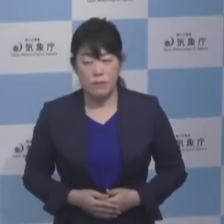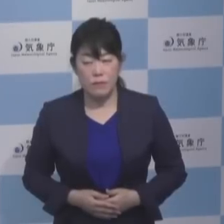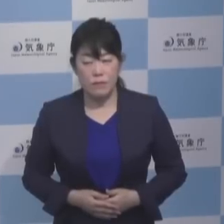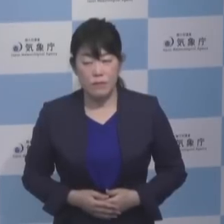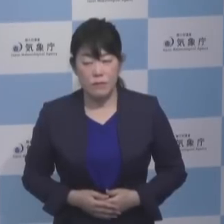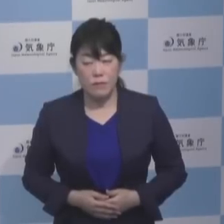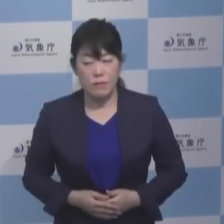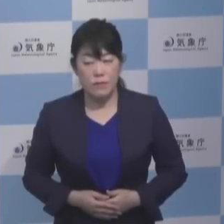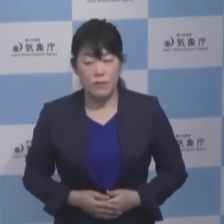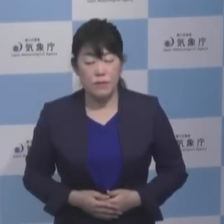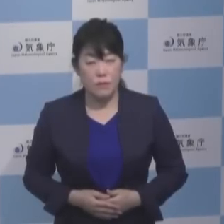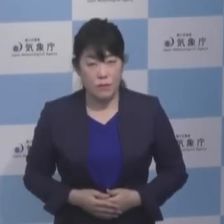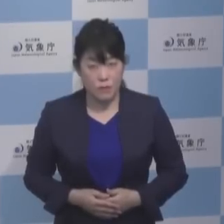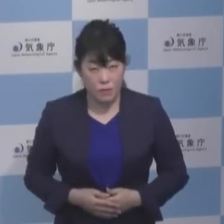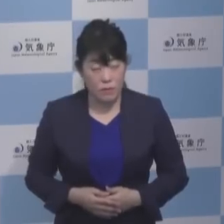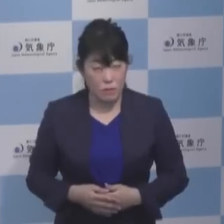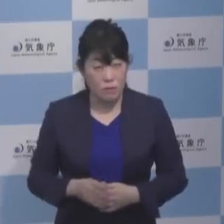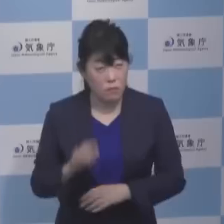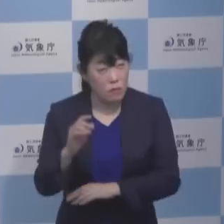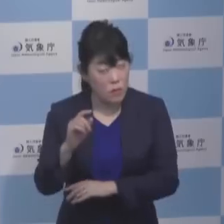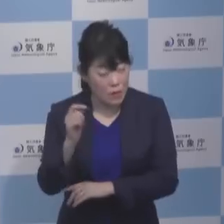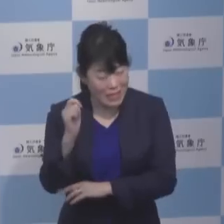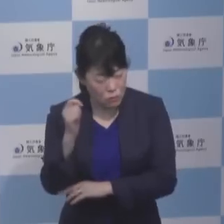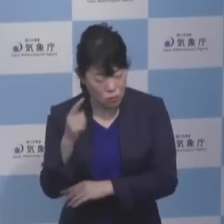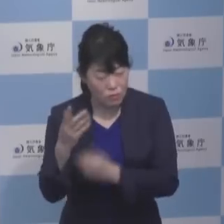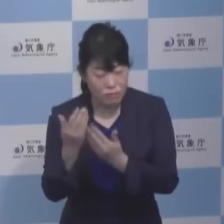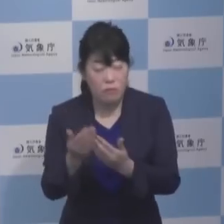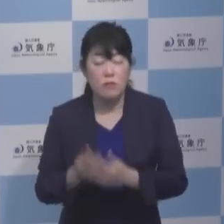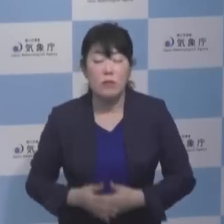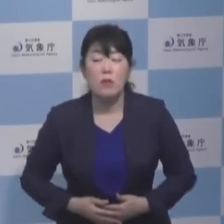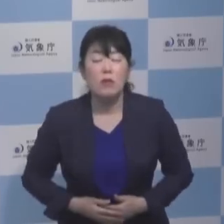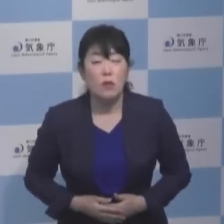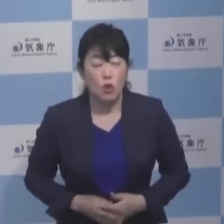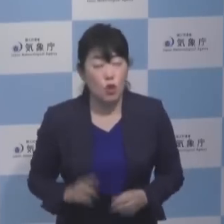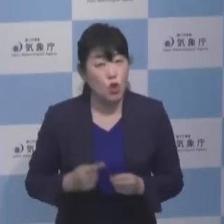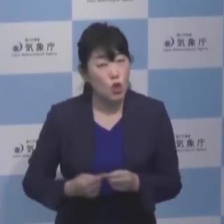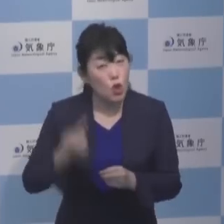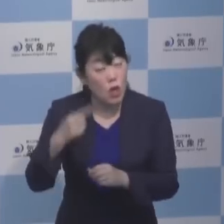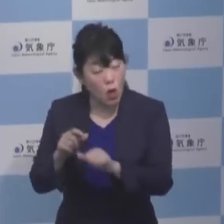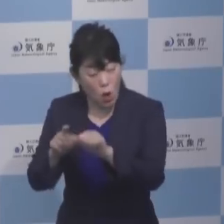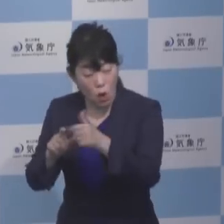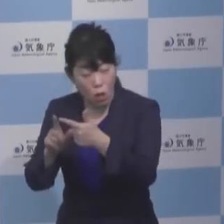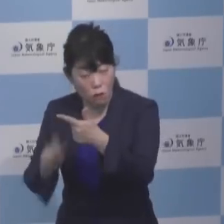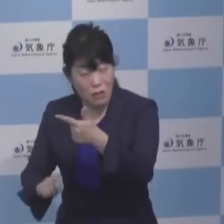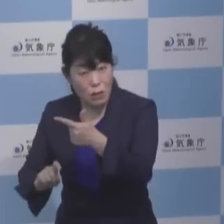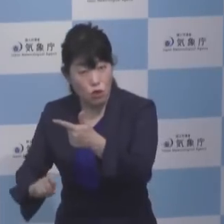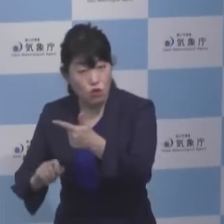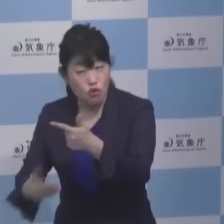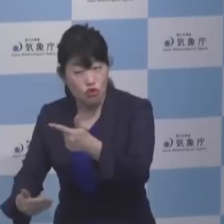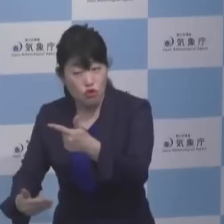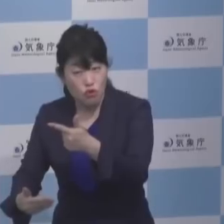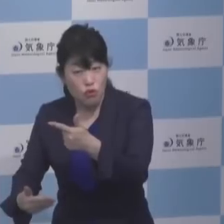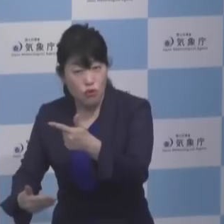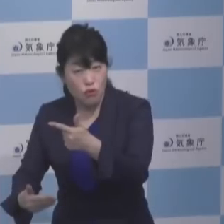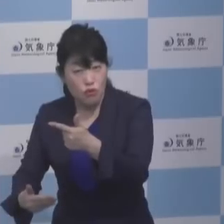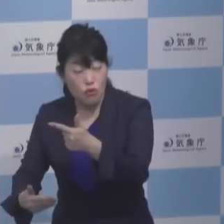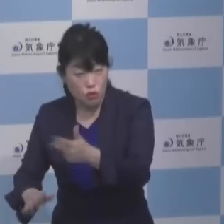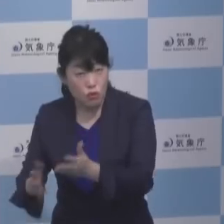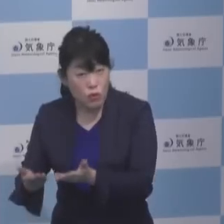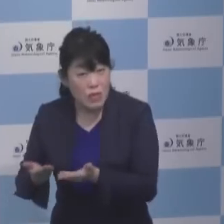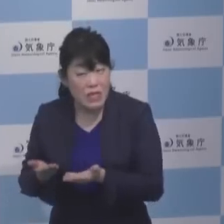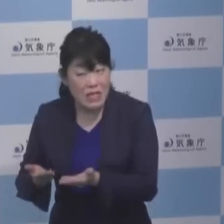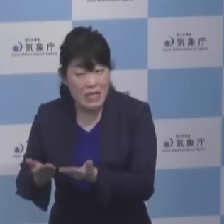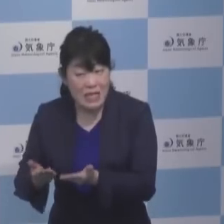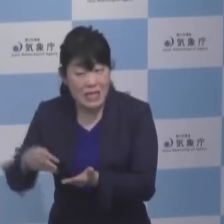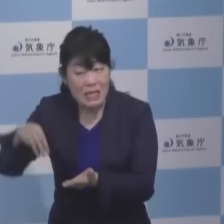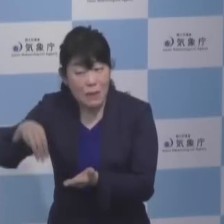読売新聞の池田と言います。すみません、お手元にあればでいいんですか。去年の6月19と20の地震のマグニチュ